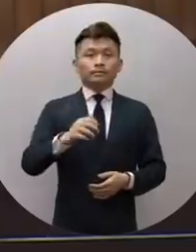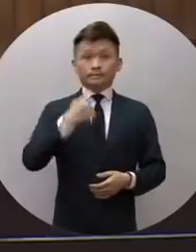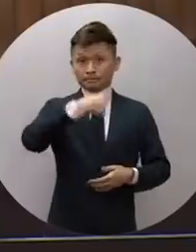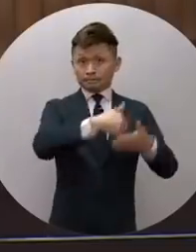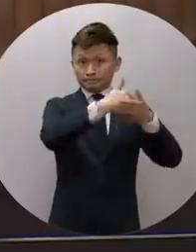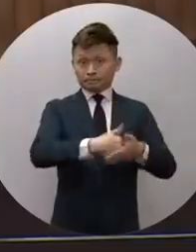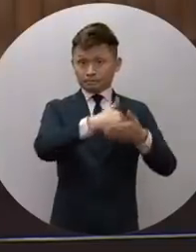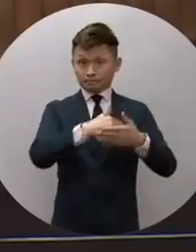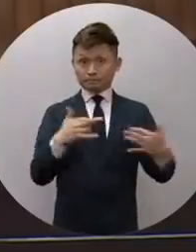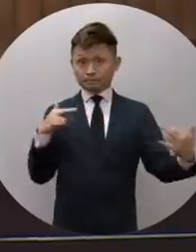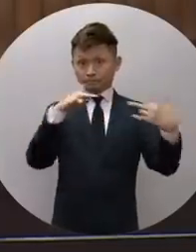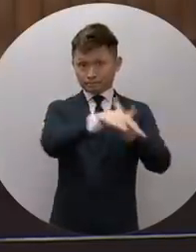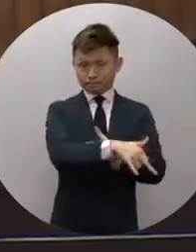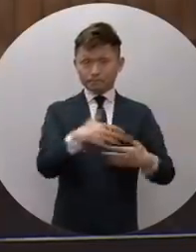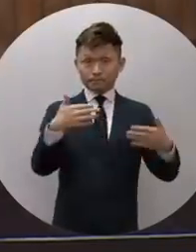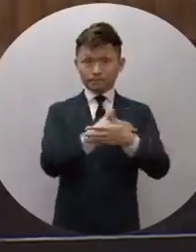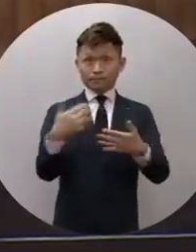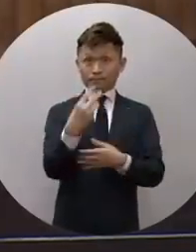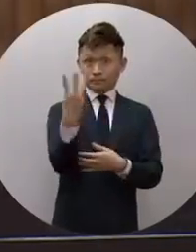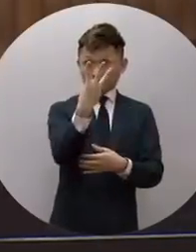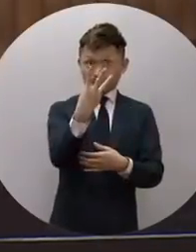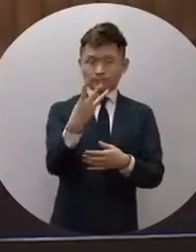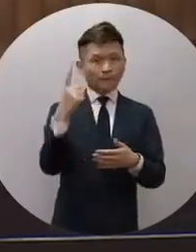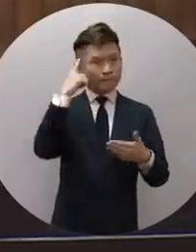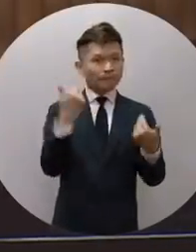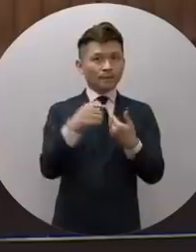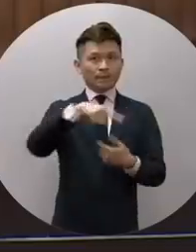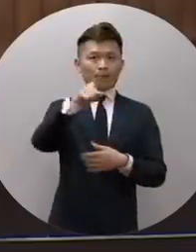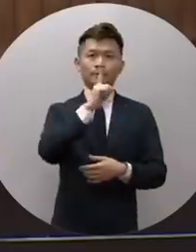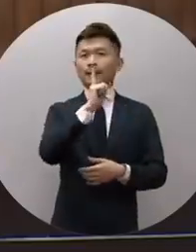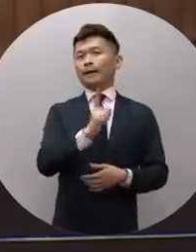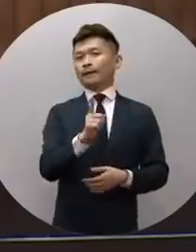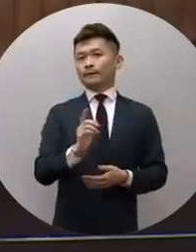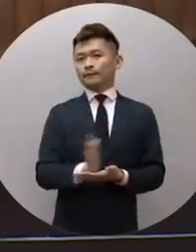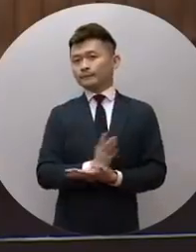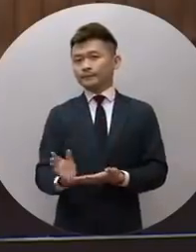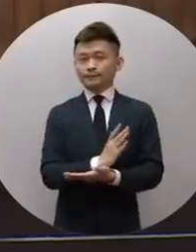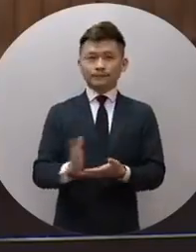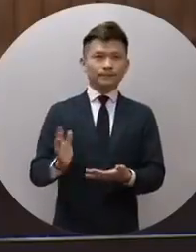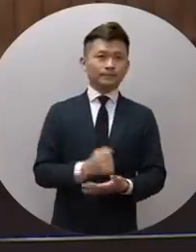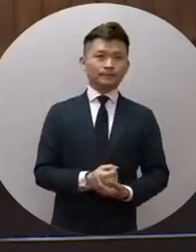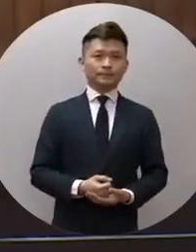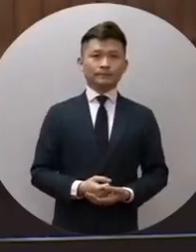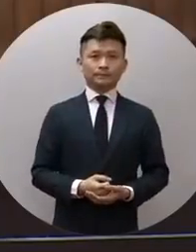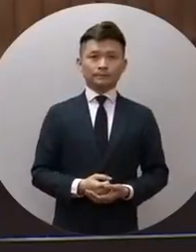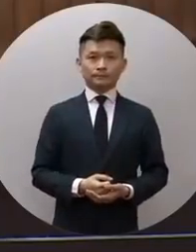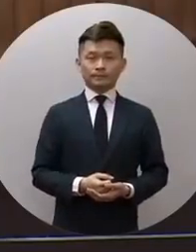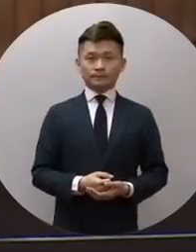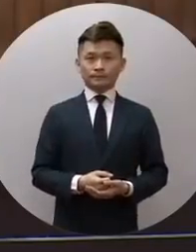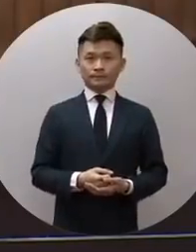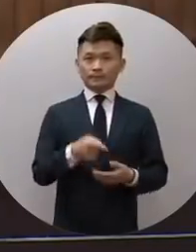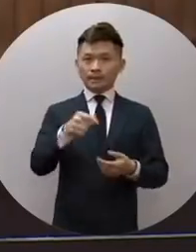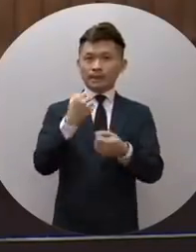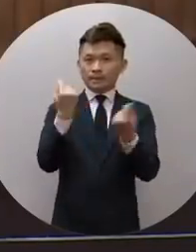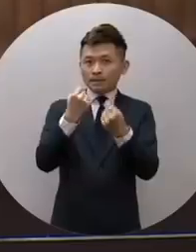通慈航之前，反对者都信誓旦旦、言之凿凿的木马屠城计，